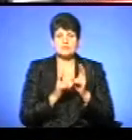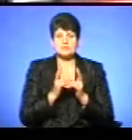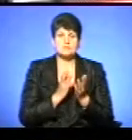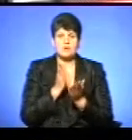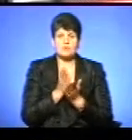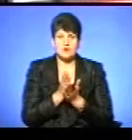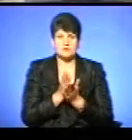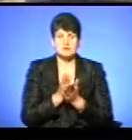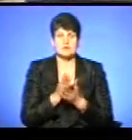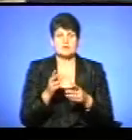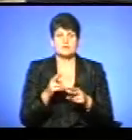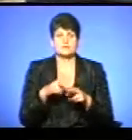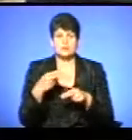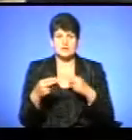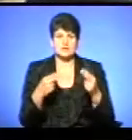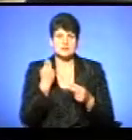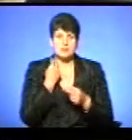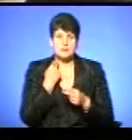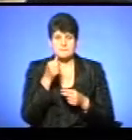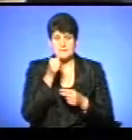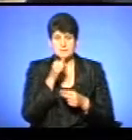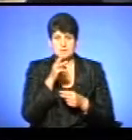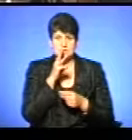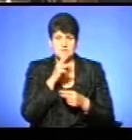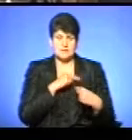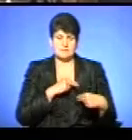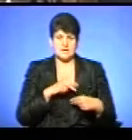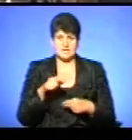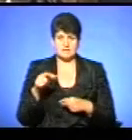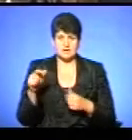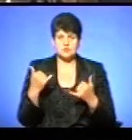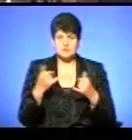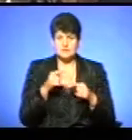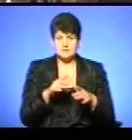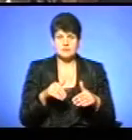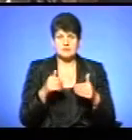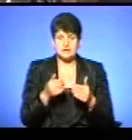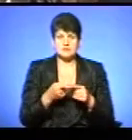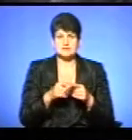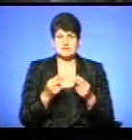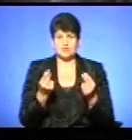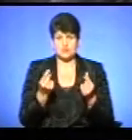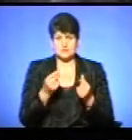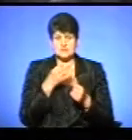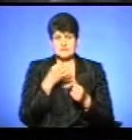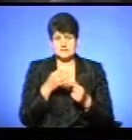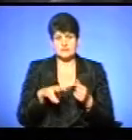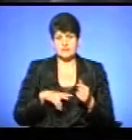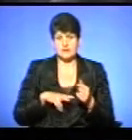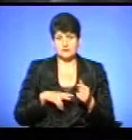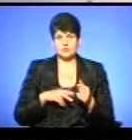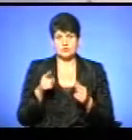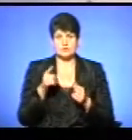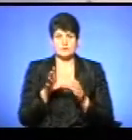на погашення заборгованості місячної заробітної плати працівникам. Сьогодні їм нарахували ці кошти, каже директор